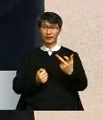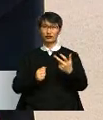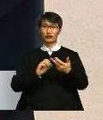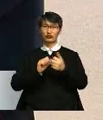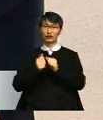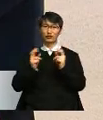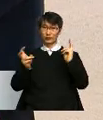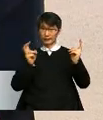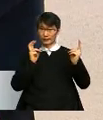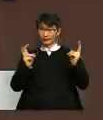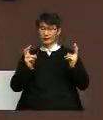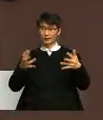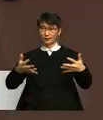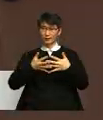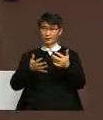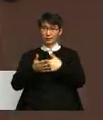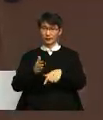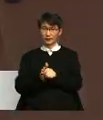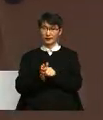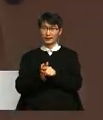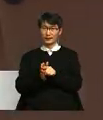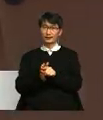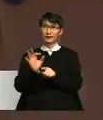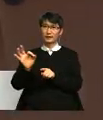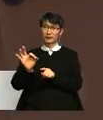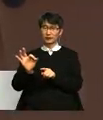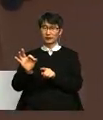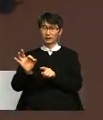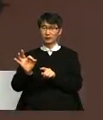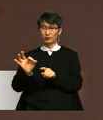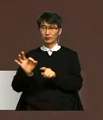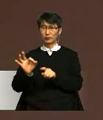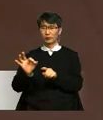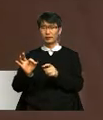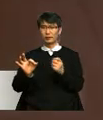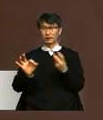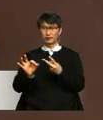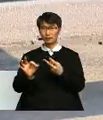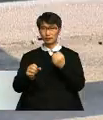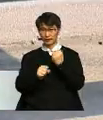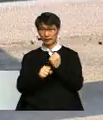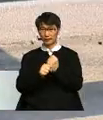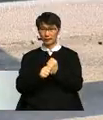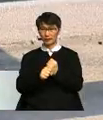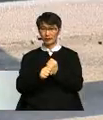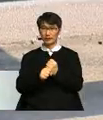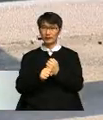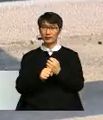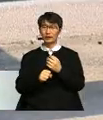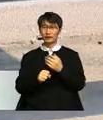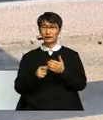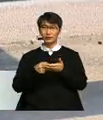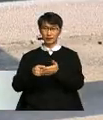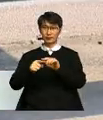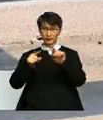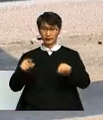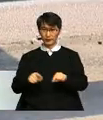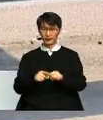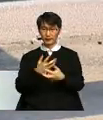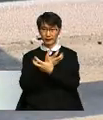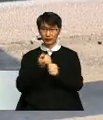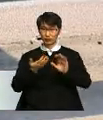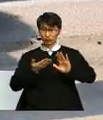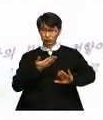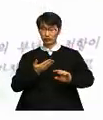주식회사 측에 관련 협상을 위한 자금 재조달 요청서를 전달한 겁니다. 지난 2009년 맺은 금융약정